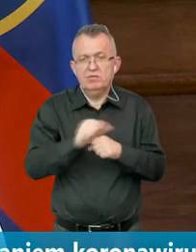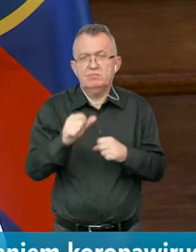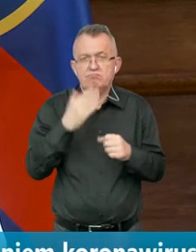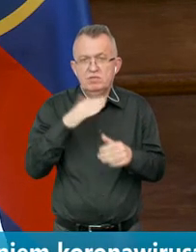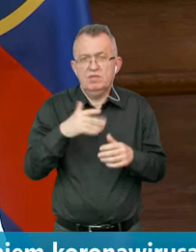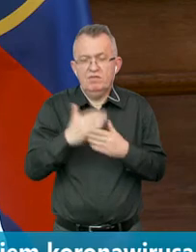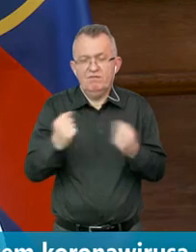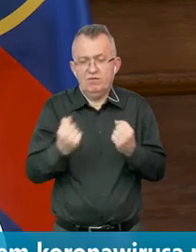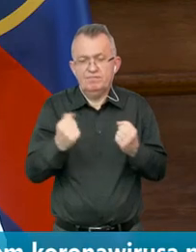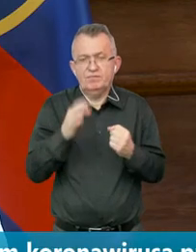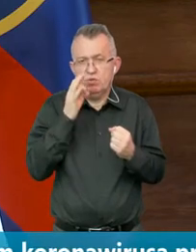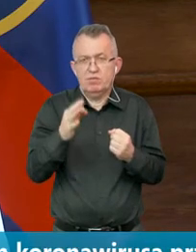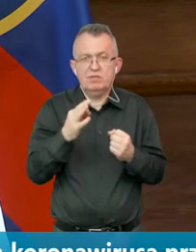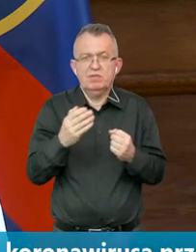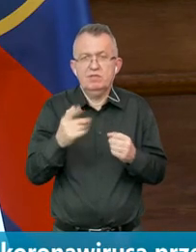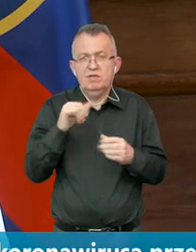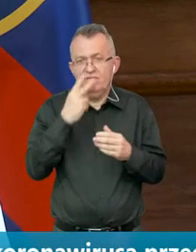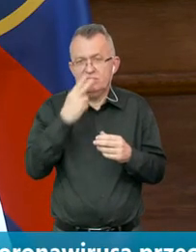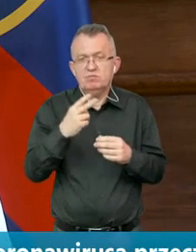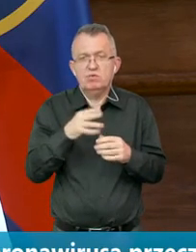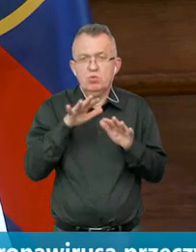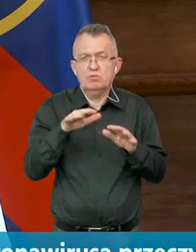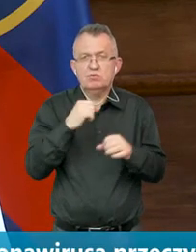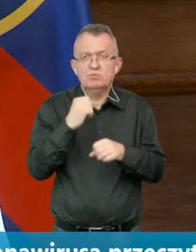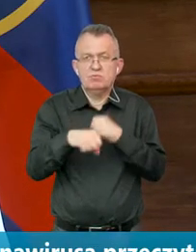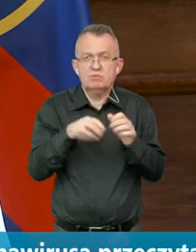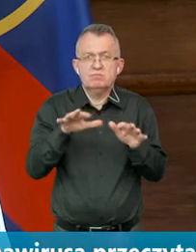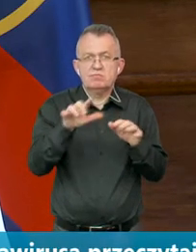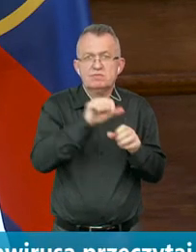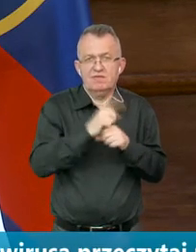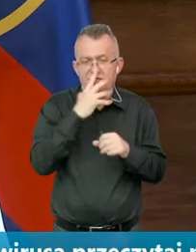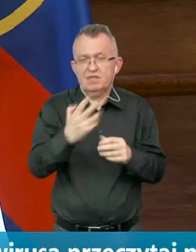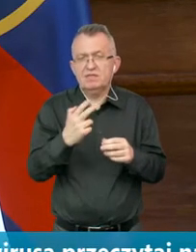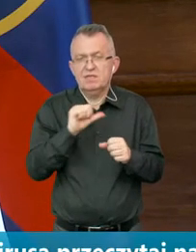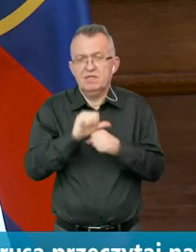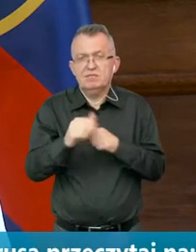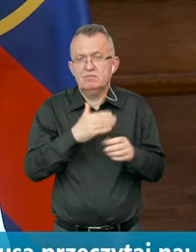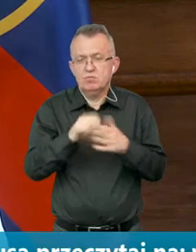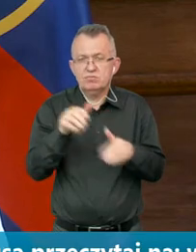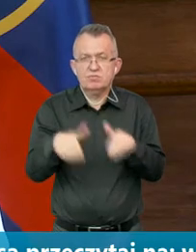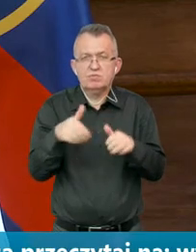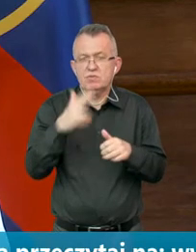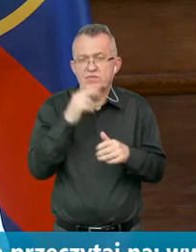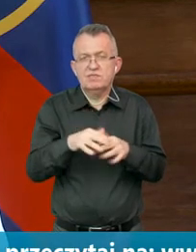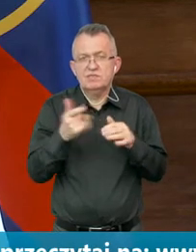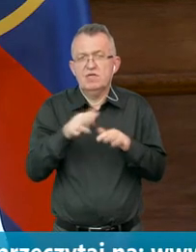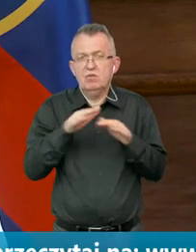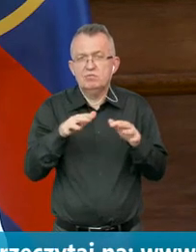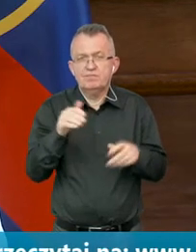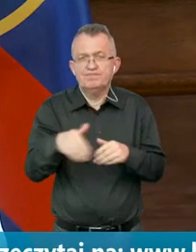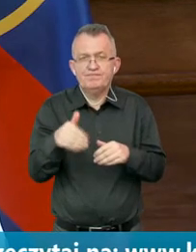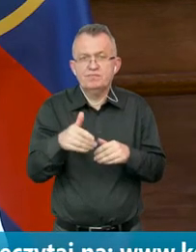nam realizować więcej. Jak wszyscy widzimy, no sporo się w Szczecinie dzieje. Jesteśmy rozkopani. Niektórzy mówią, że za dużo nawet, no